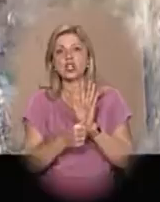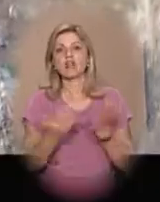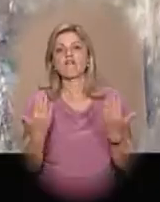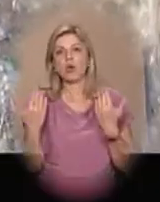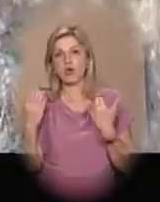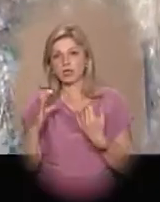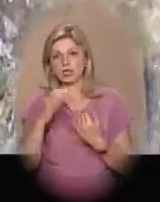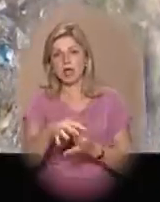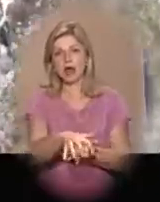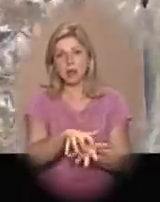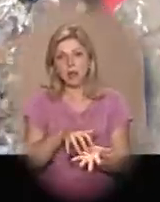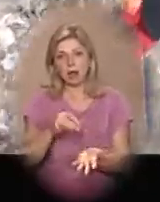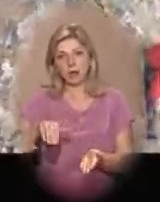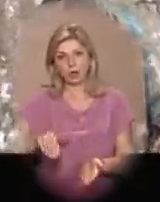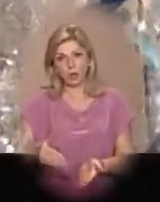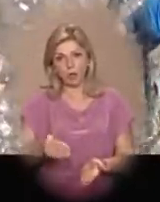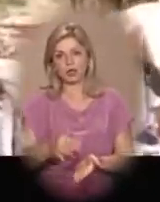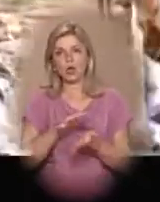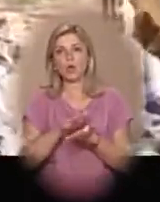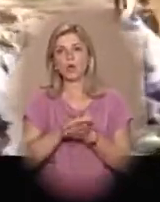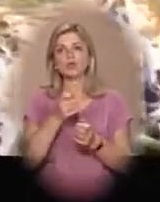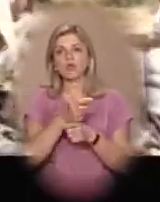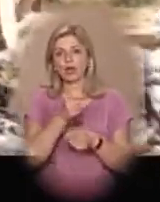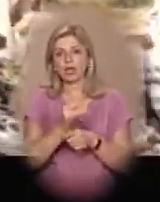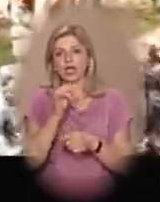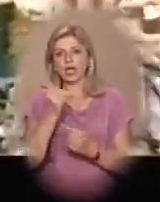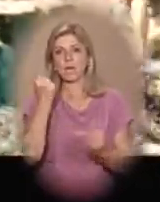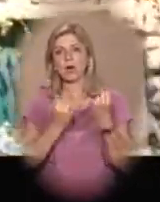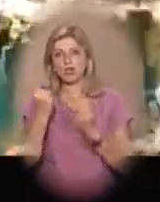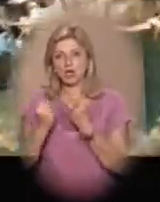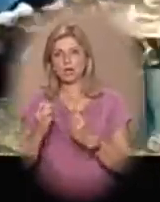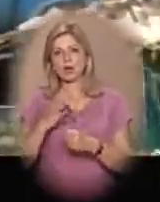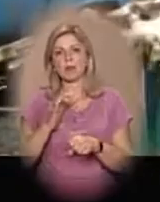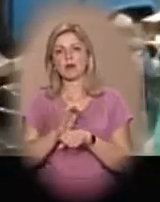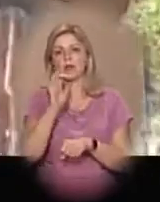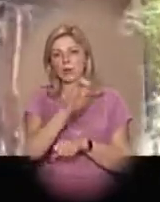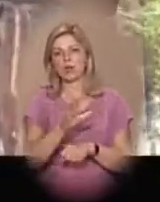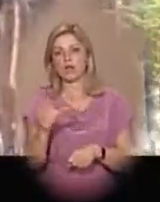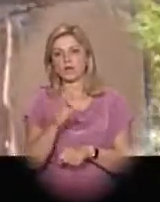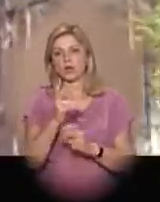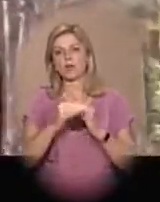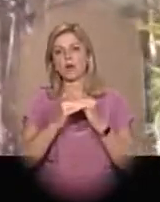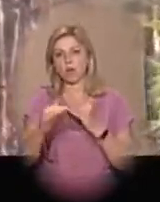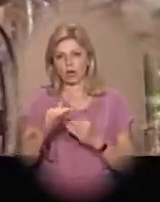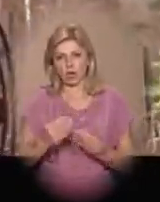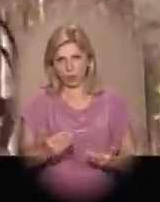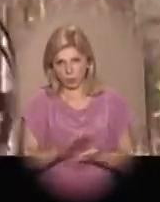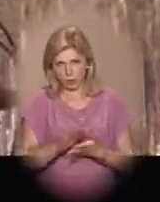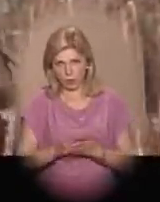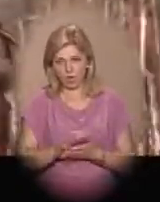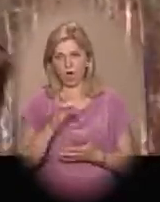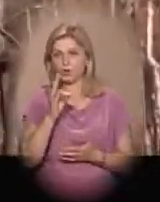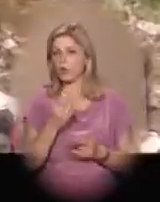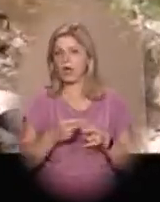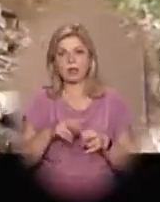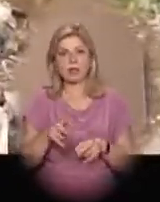граблями та лопатами. 2 сміттєвози і стільки ж самосвалів вивозили весь цей потріб на полігон побутових відходів. Але на цьому